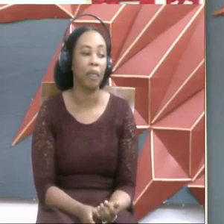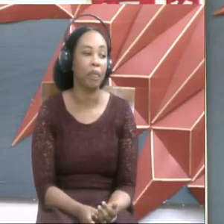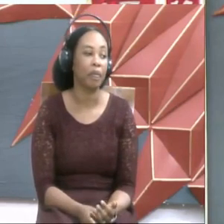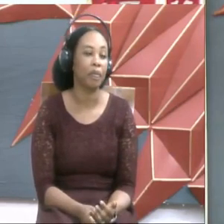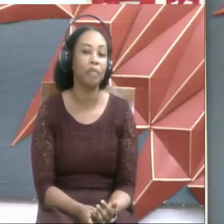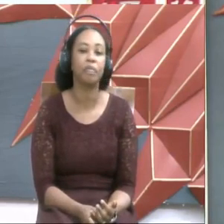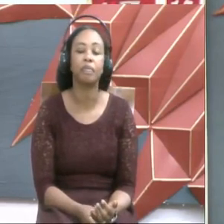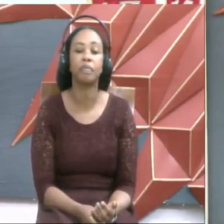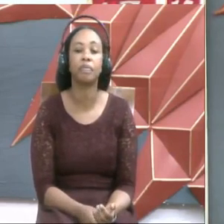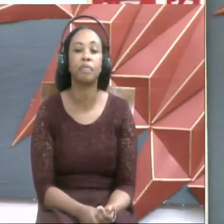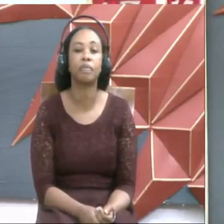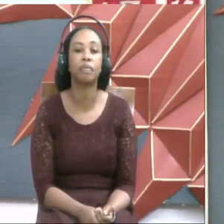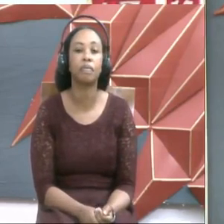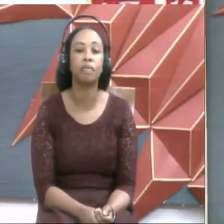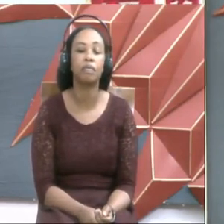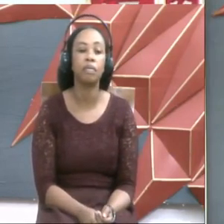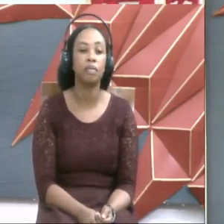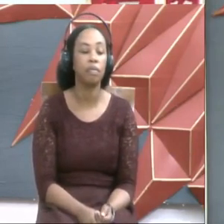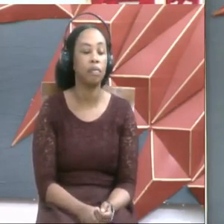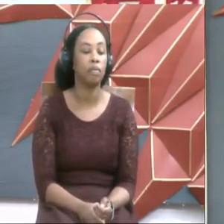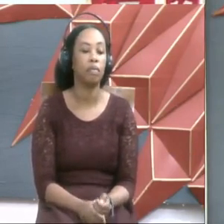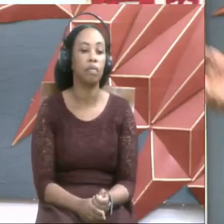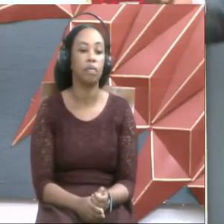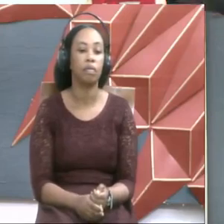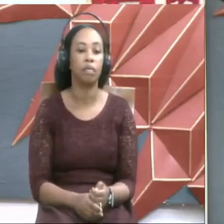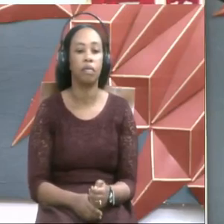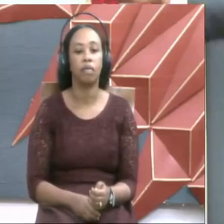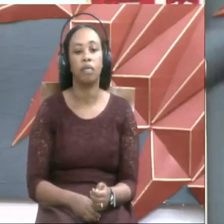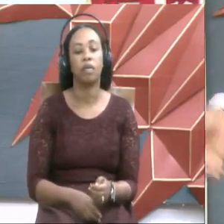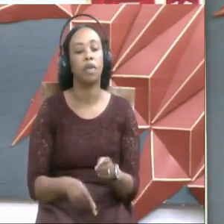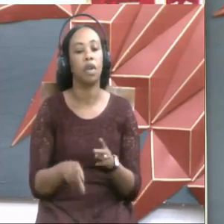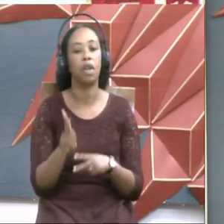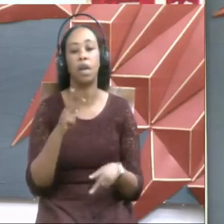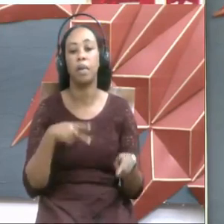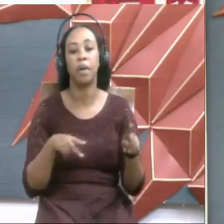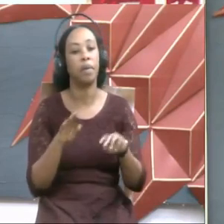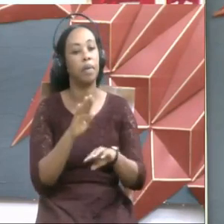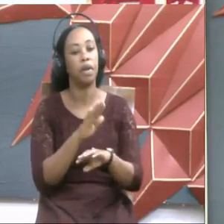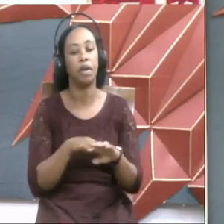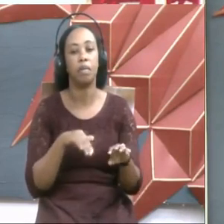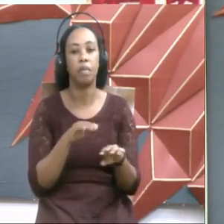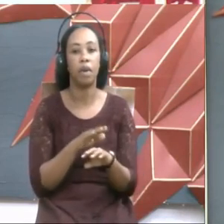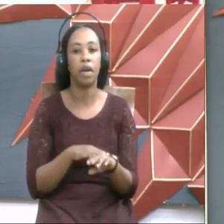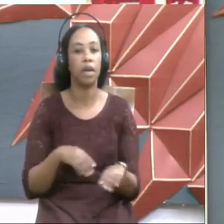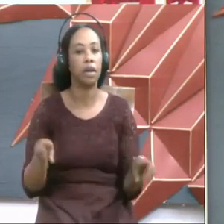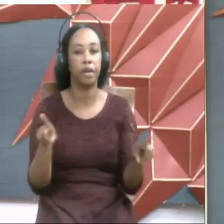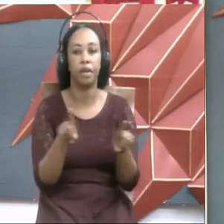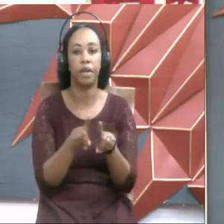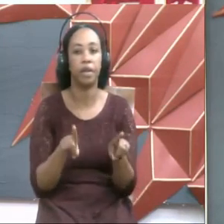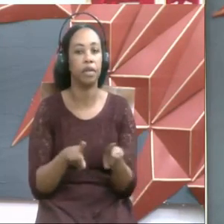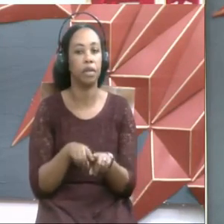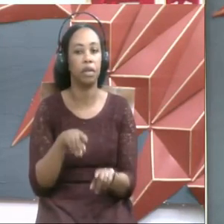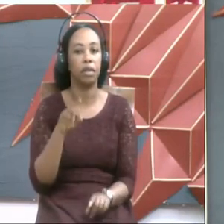bénisse. Vous comprenez? Harabi Imana ihamagara kuriya kugira ngo badufashe